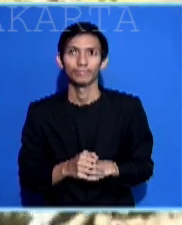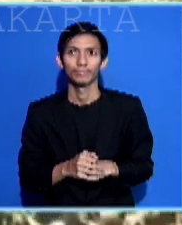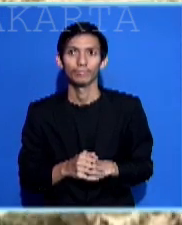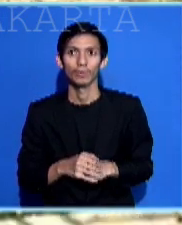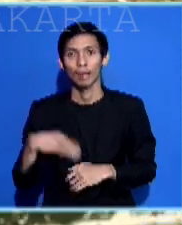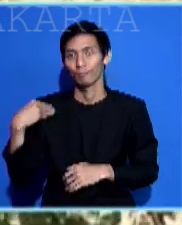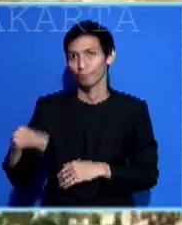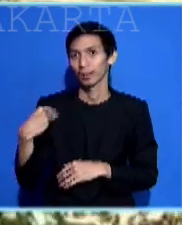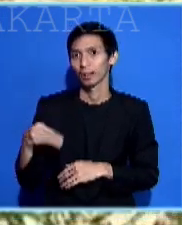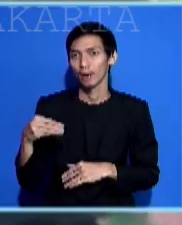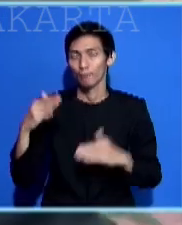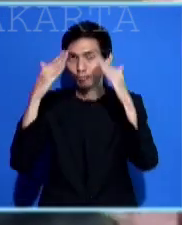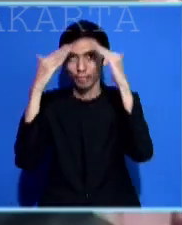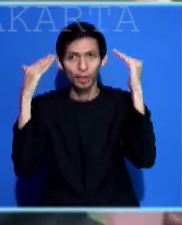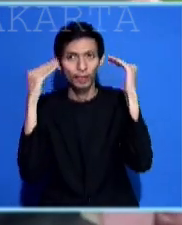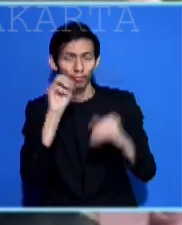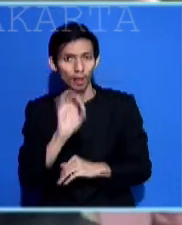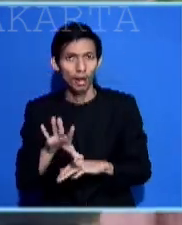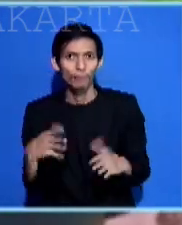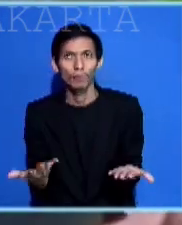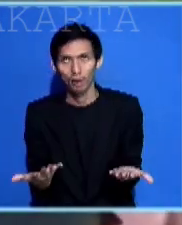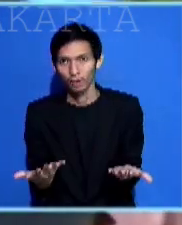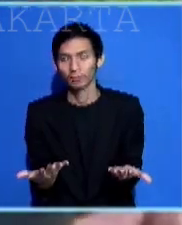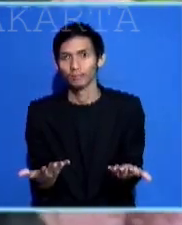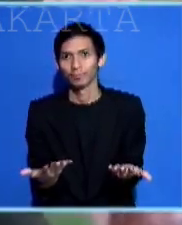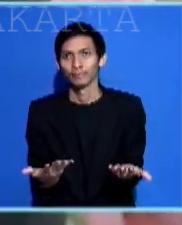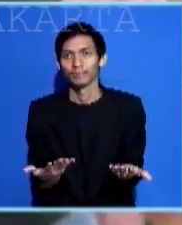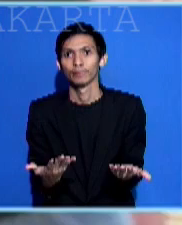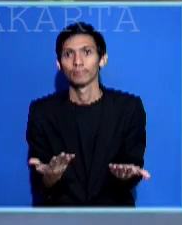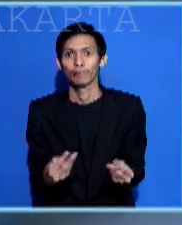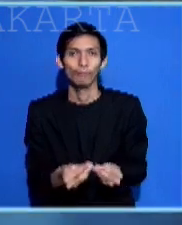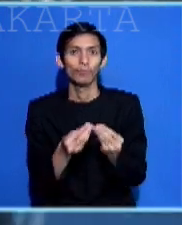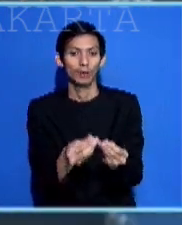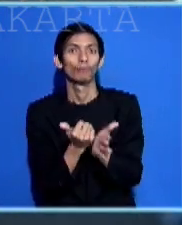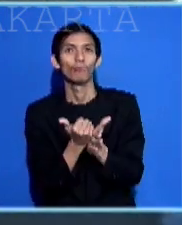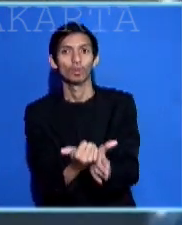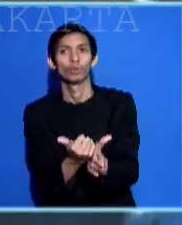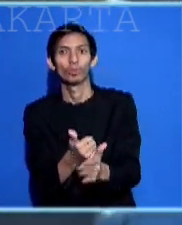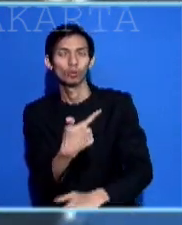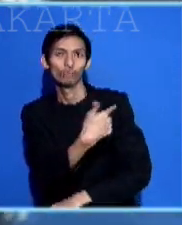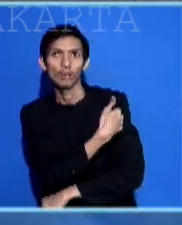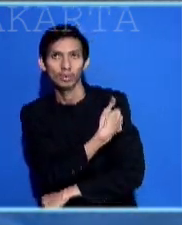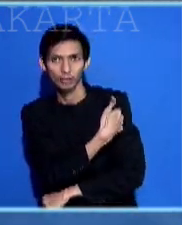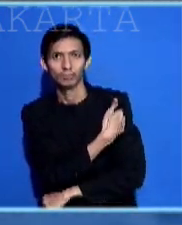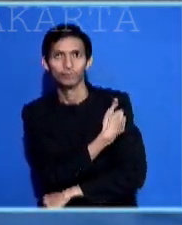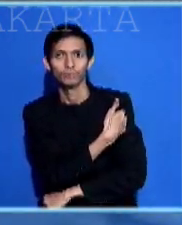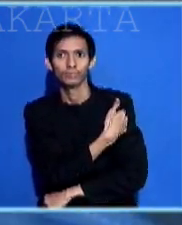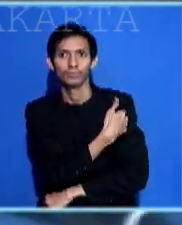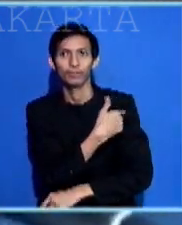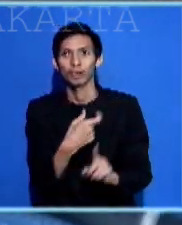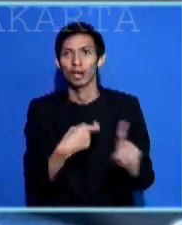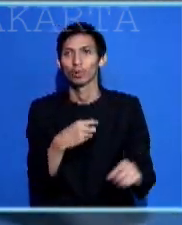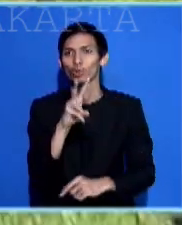Kementerian Pertanian Republik Indonesia RI juga menyerahkan bantuan berupa vaksin antraks yang terdiri dari